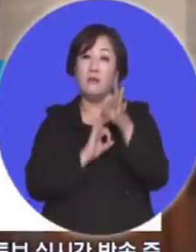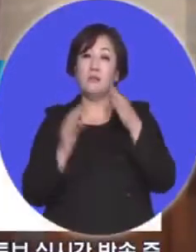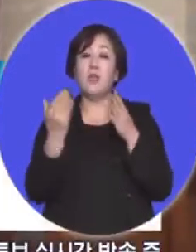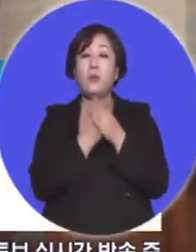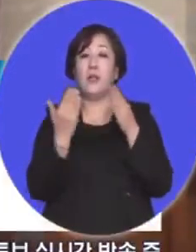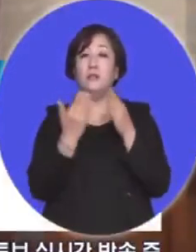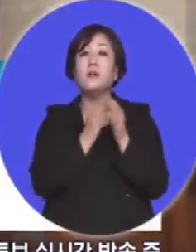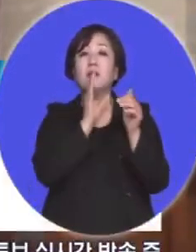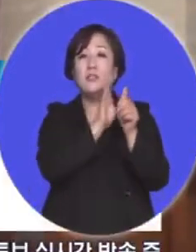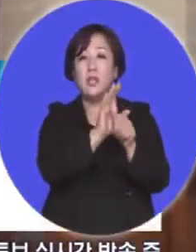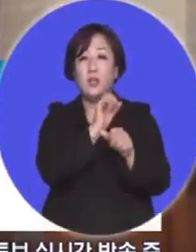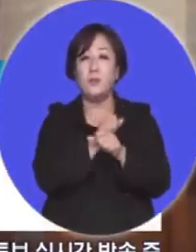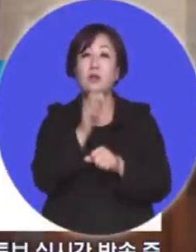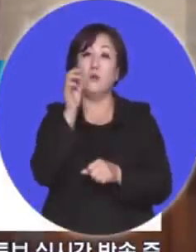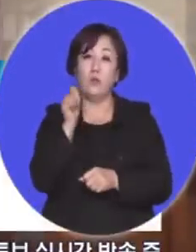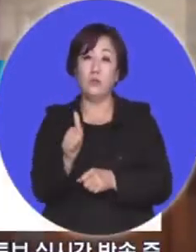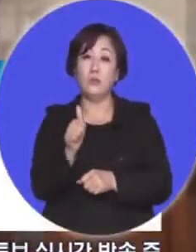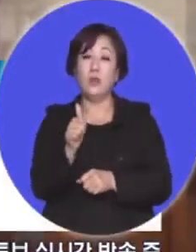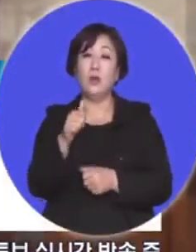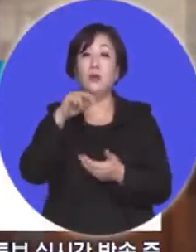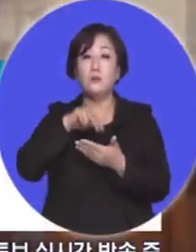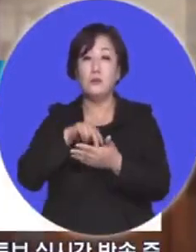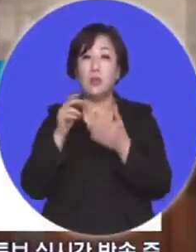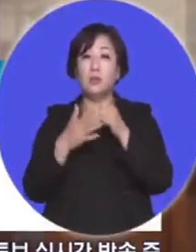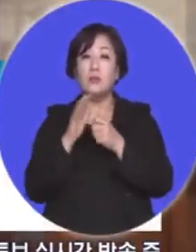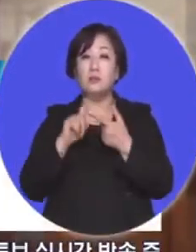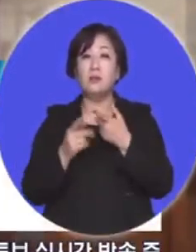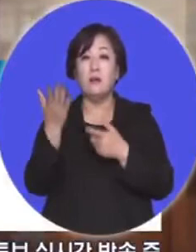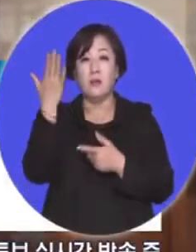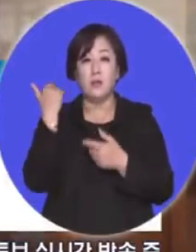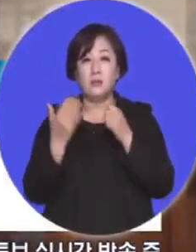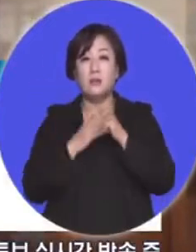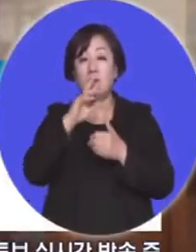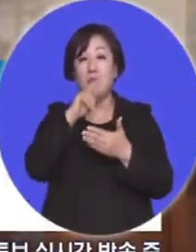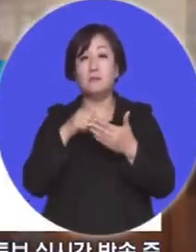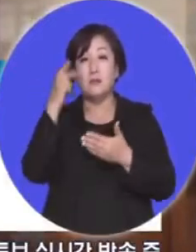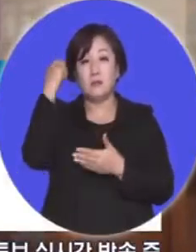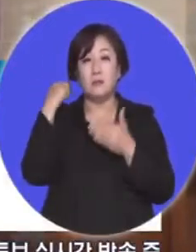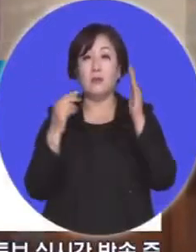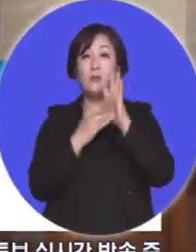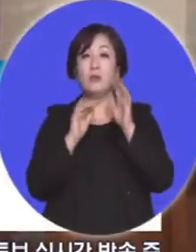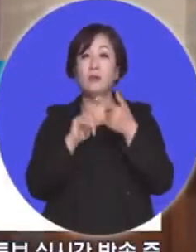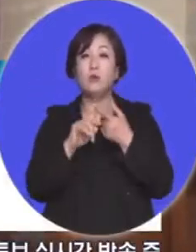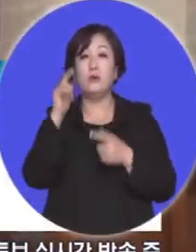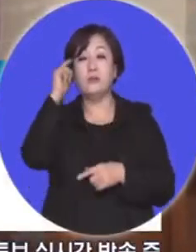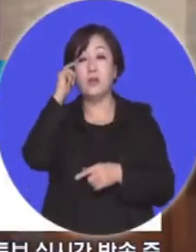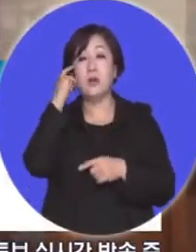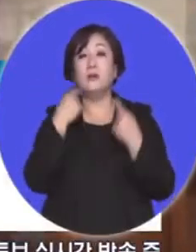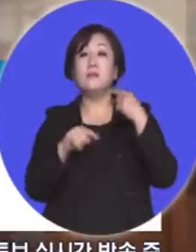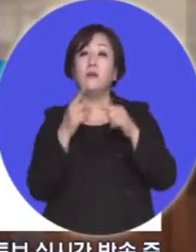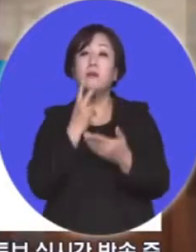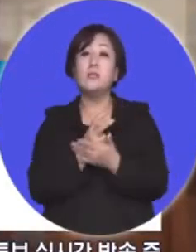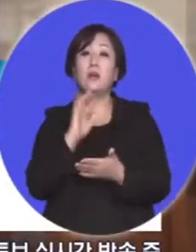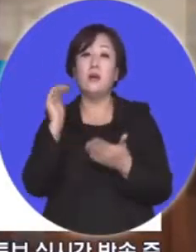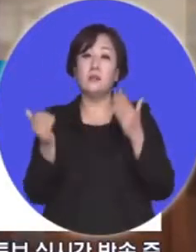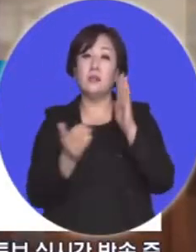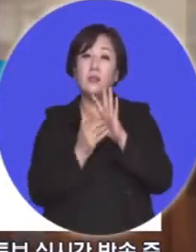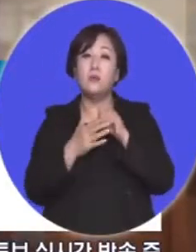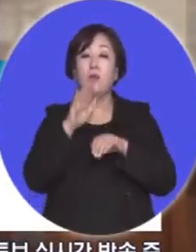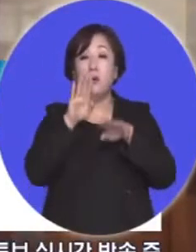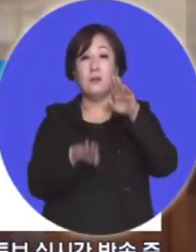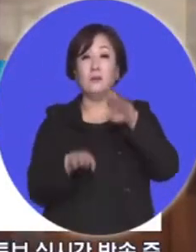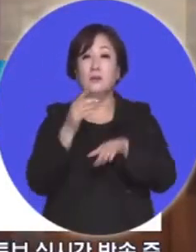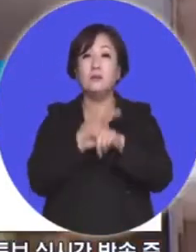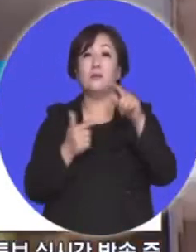책임질 경제진흥원 원장이 이런 인식과 이런 정책적인 생각을 가지고 있다면은 이 괴리를